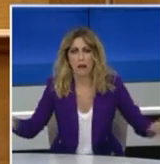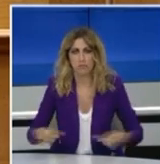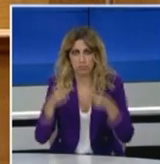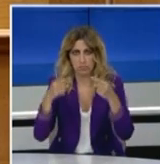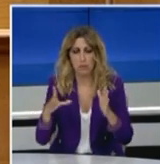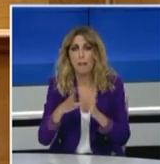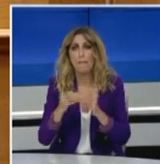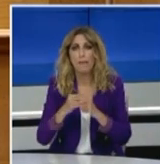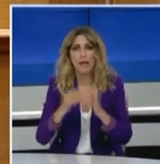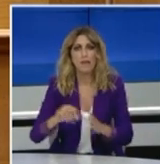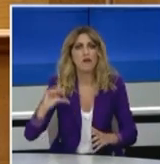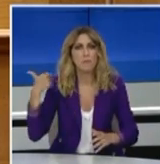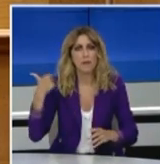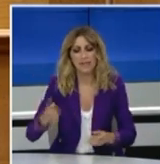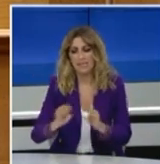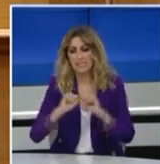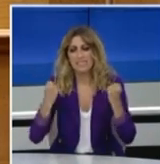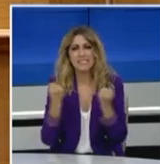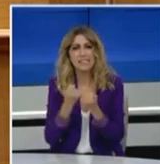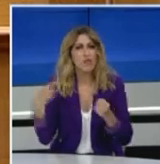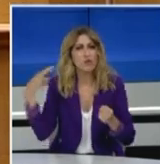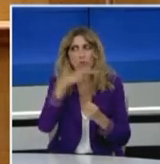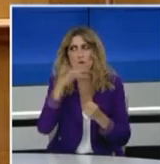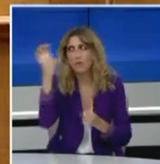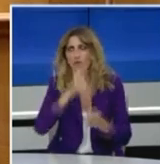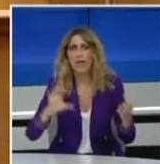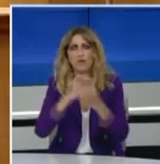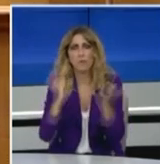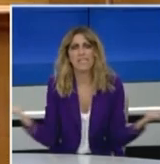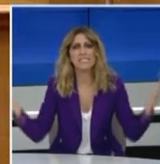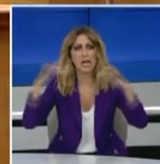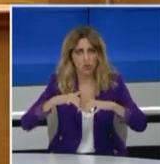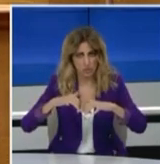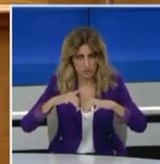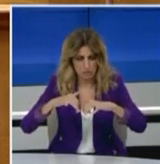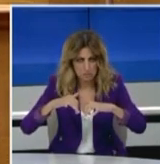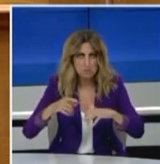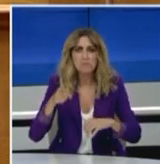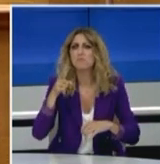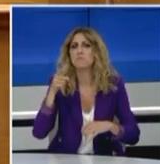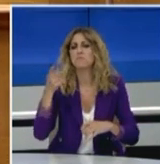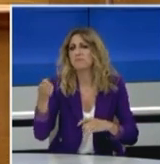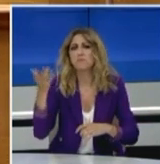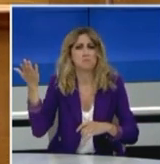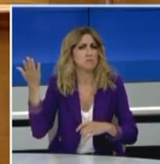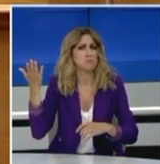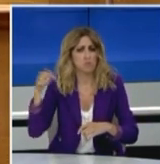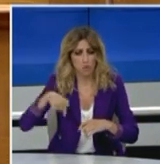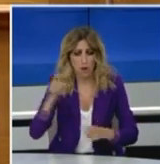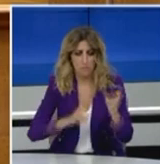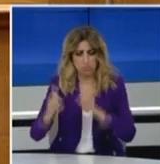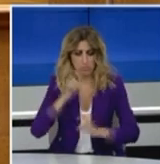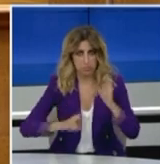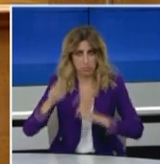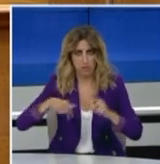για το Ταμείο Ανάκαμψης. Τσακώνεστε για το ύψος του πακέτου για την Ελλάδα, για να